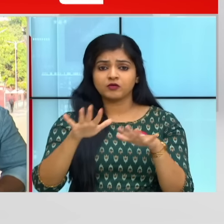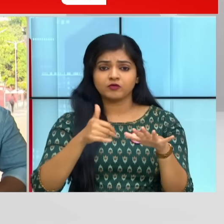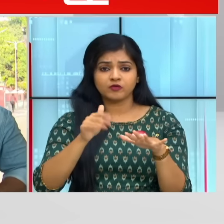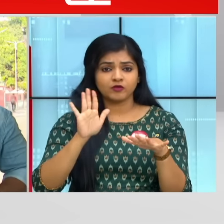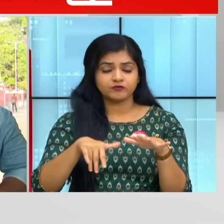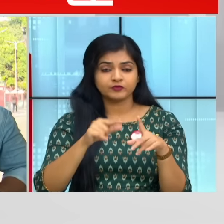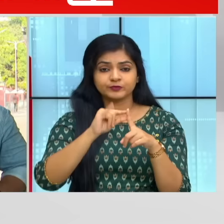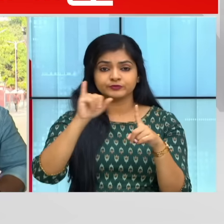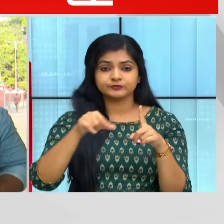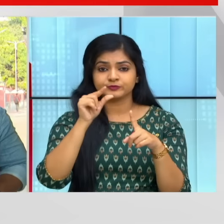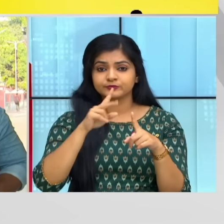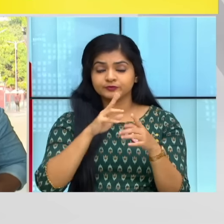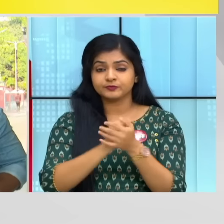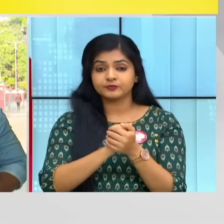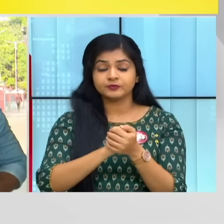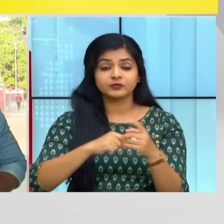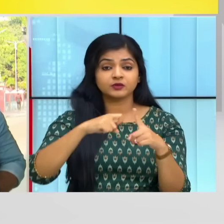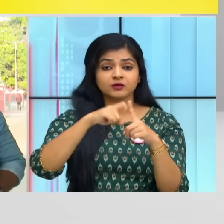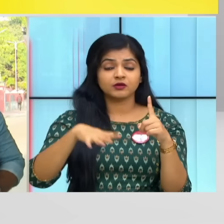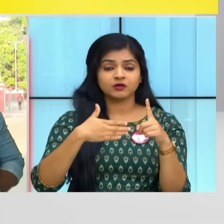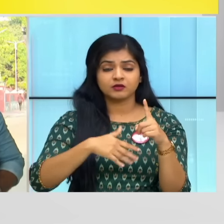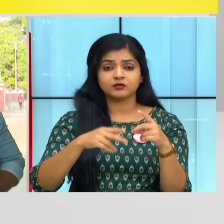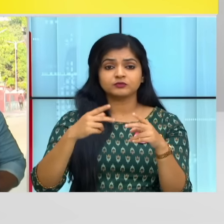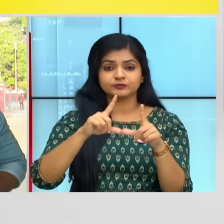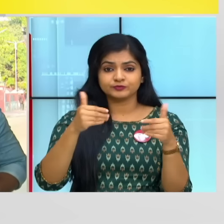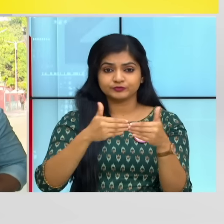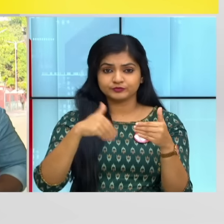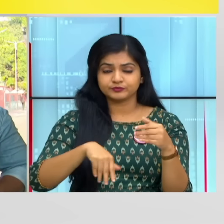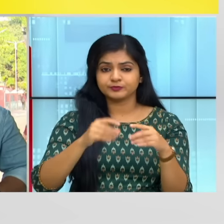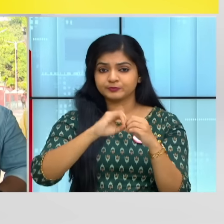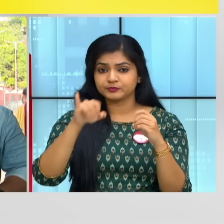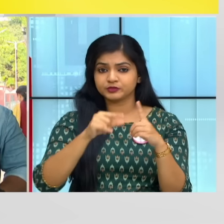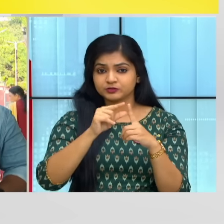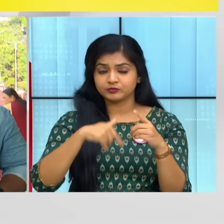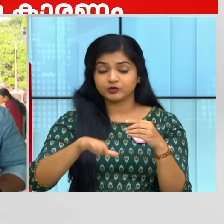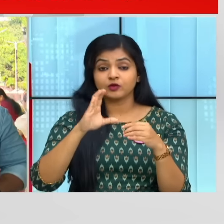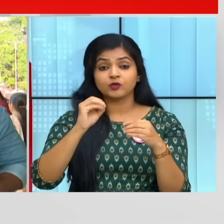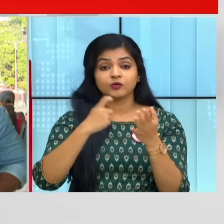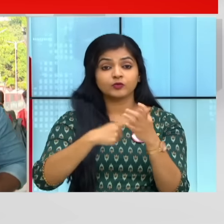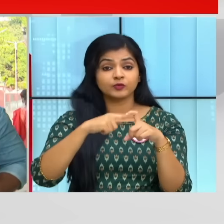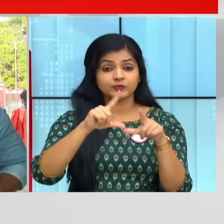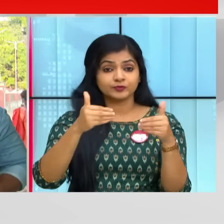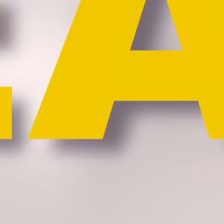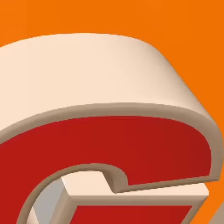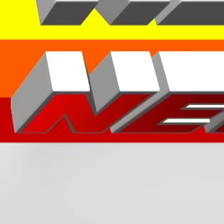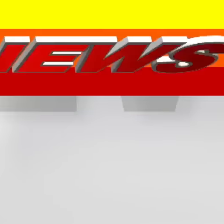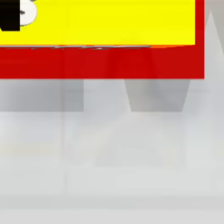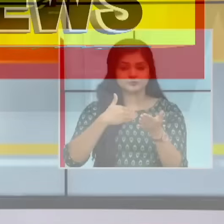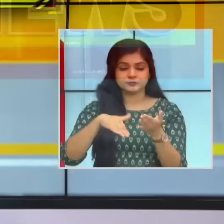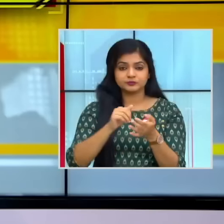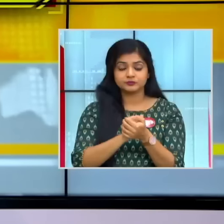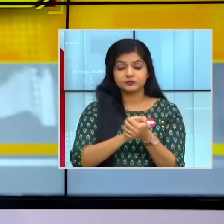എന്താണെങ്കിലും BJPയുടെ നേതൃയോഗം, അതായത് സംസ്ഥാന ഭാരവാഹി യോഗം പുരോഗമിക്കുന്നുണ്ട്. അതിന് പിന്നാലെ BJPയുടെ കോർ കമ്മിറ്റി യോഗവും തിരുവനന്തപുരത്ത് ചേരും. ഇതിനു പിന്നാലെ